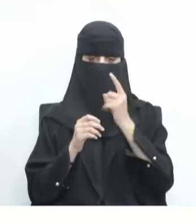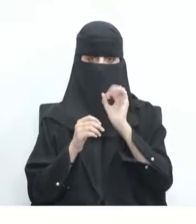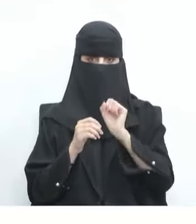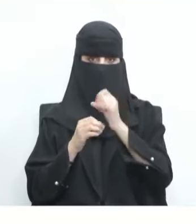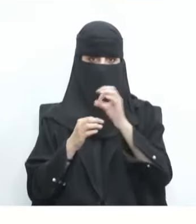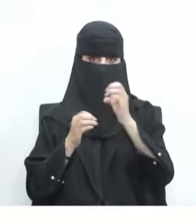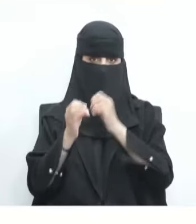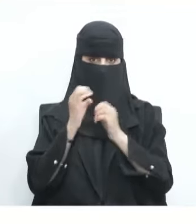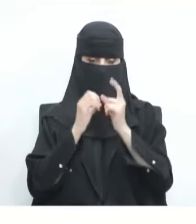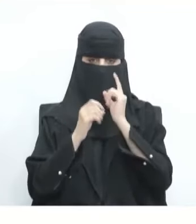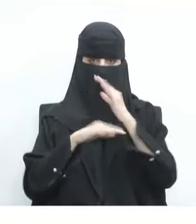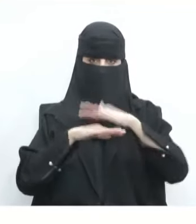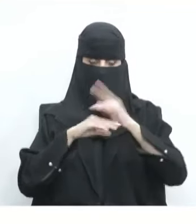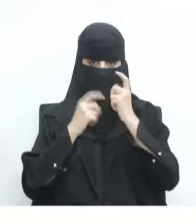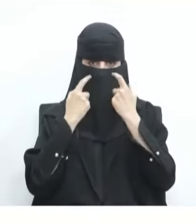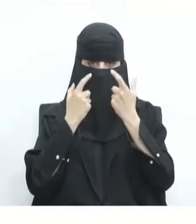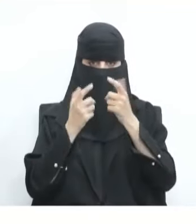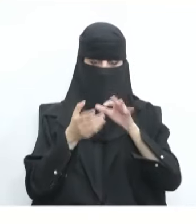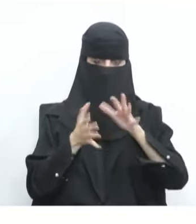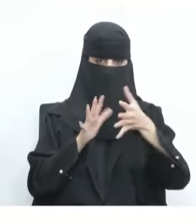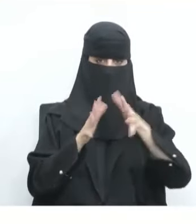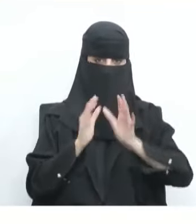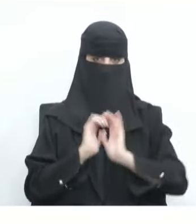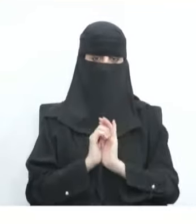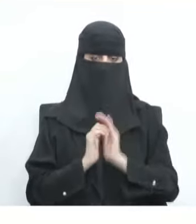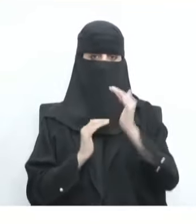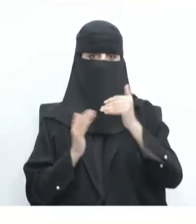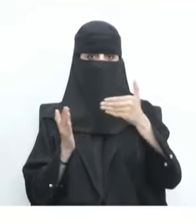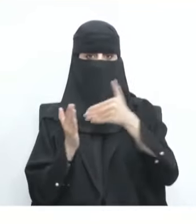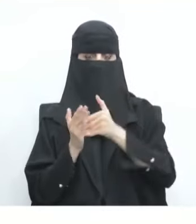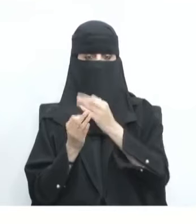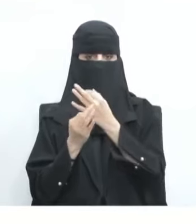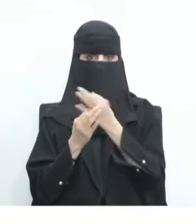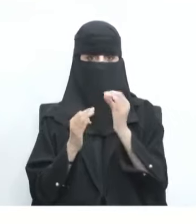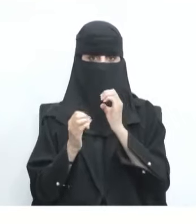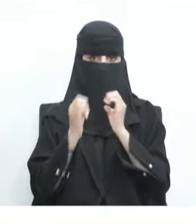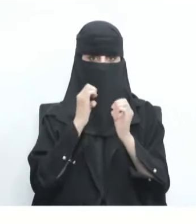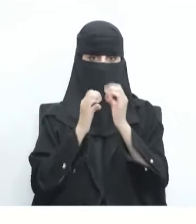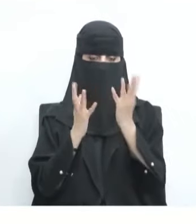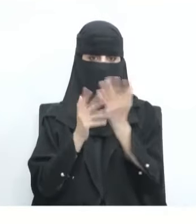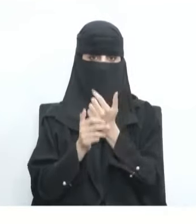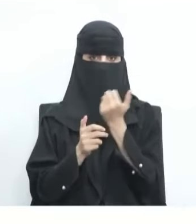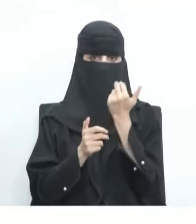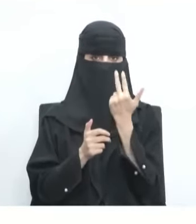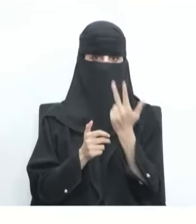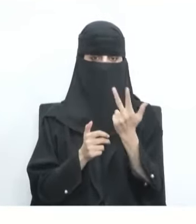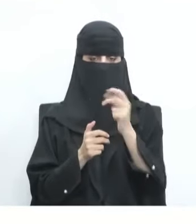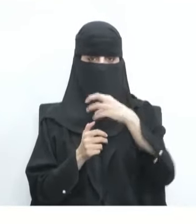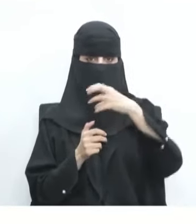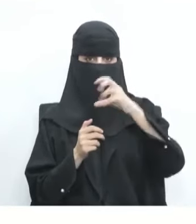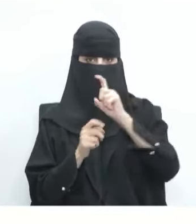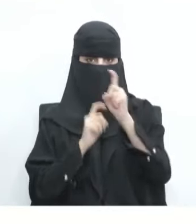استماع متوسط اما ان اجبت عن ثماني فقرات فاقل